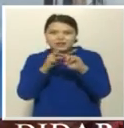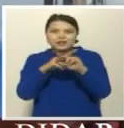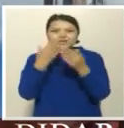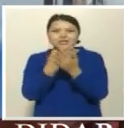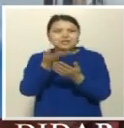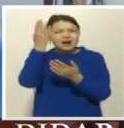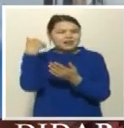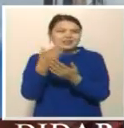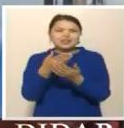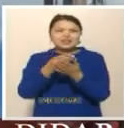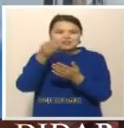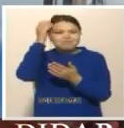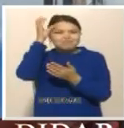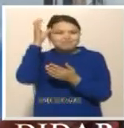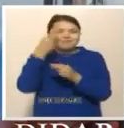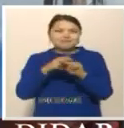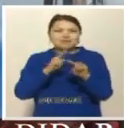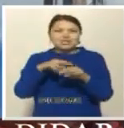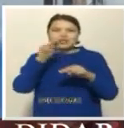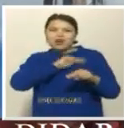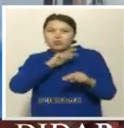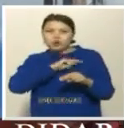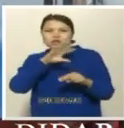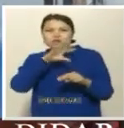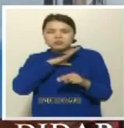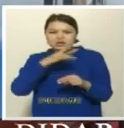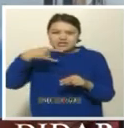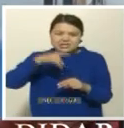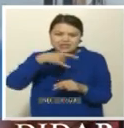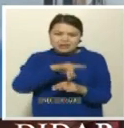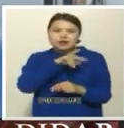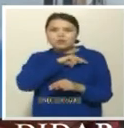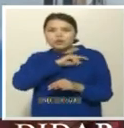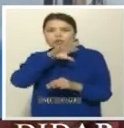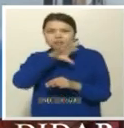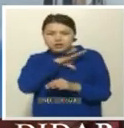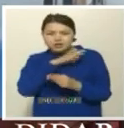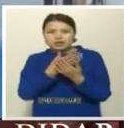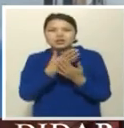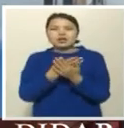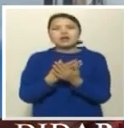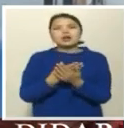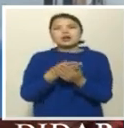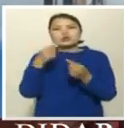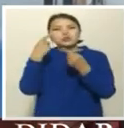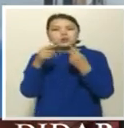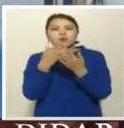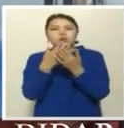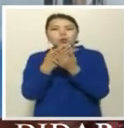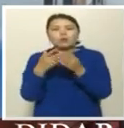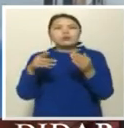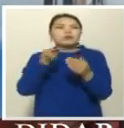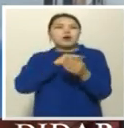талай осы сол ашылған кен орнында жұмыс істеген, бұрғышы болып істеген Бейсенбай Бейсенғалиев деген азаматтың кітабы